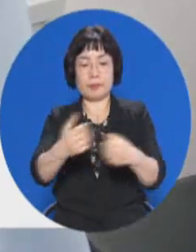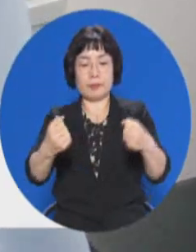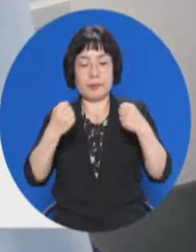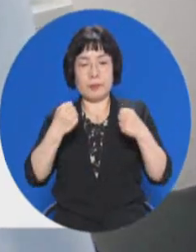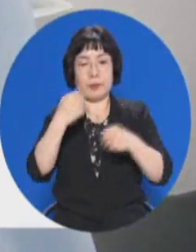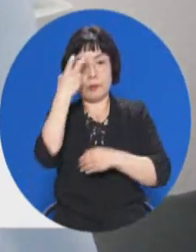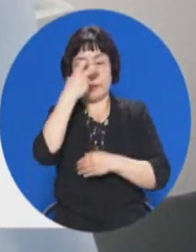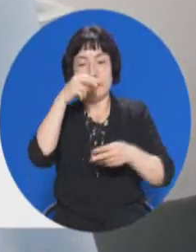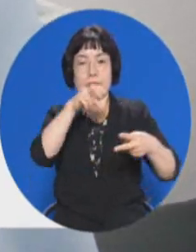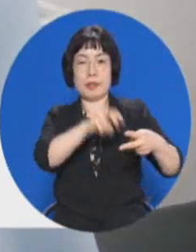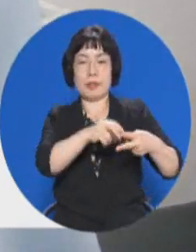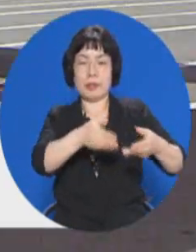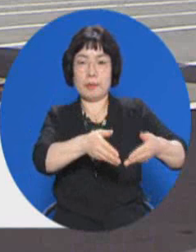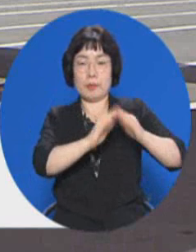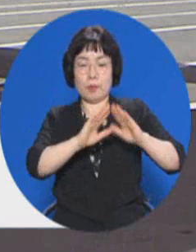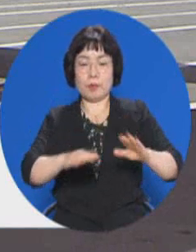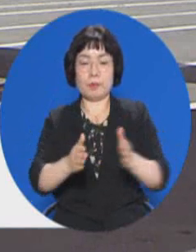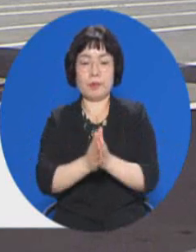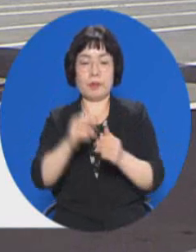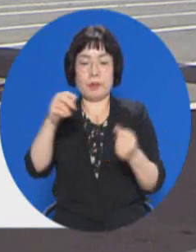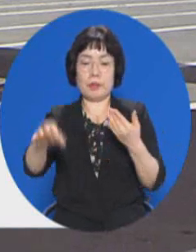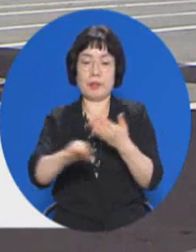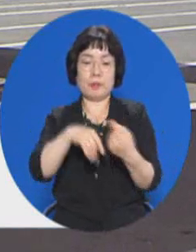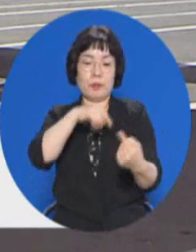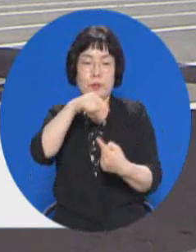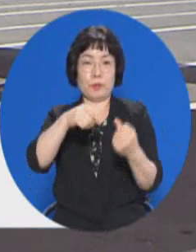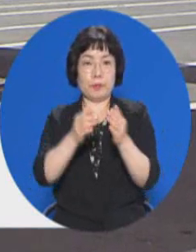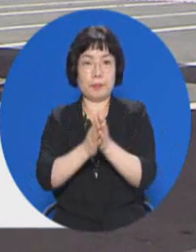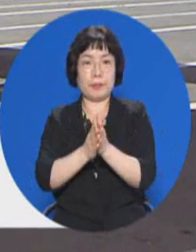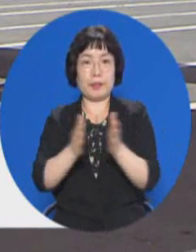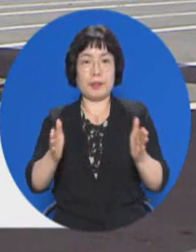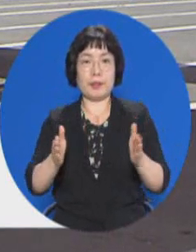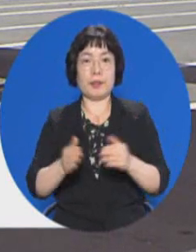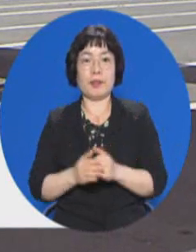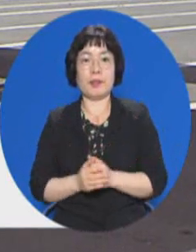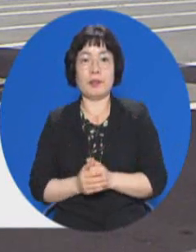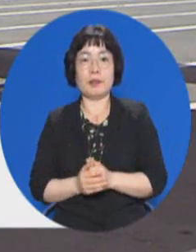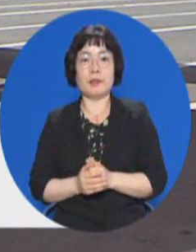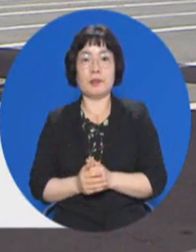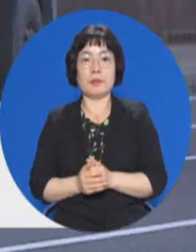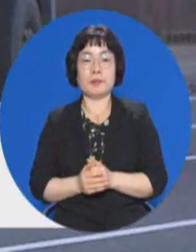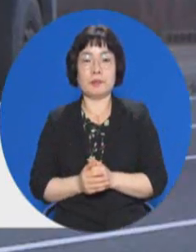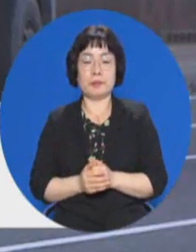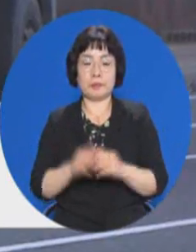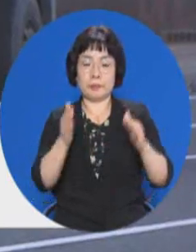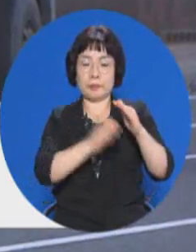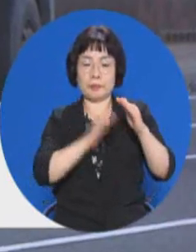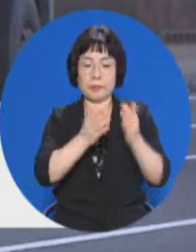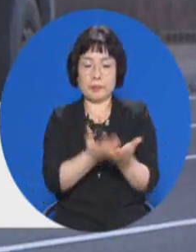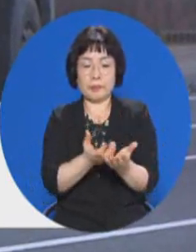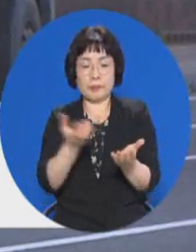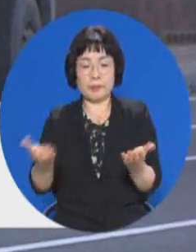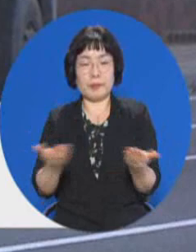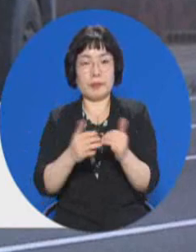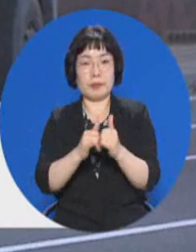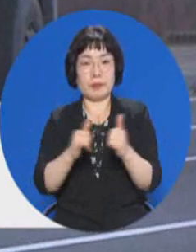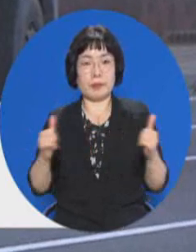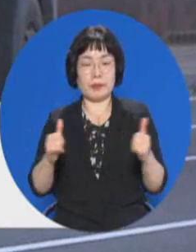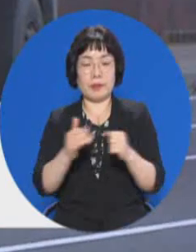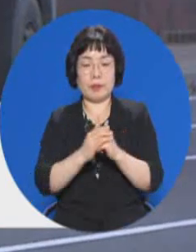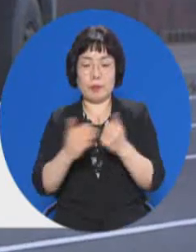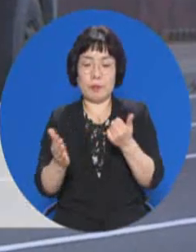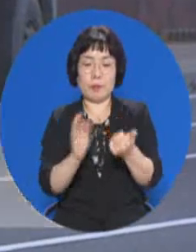건강관리실을 구축하고 오늘부터 시범 운영에 들어갔다고 밝혔습니다. 공사는 하역업에 종사하는 근로자들이